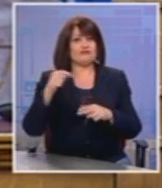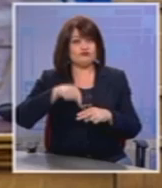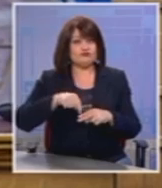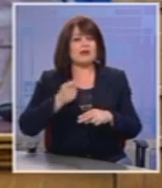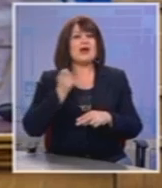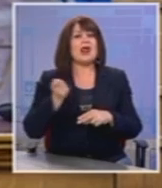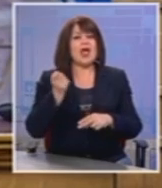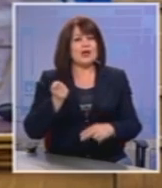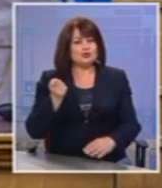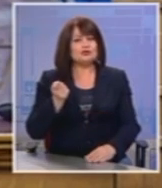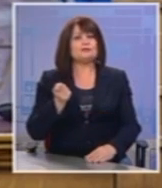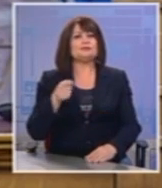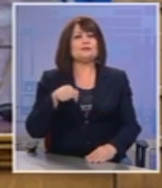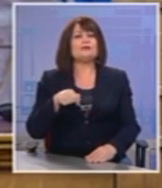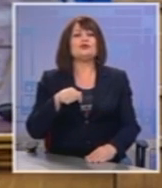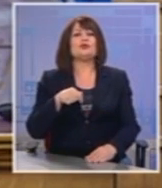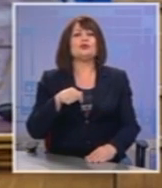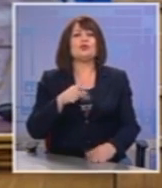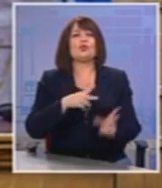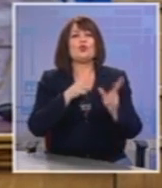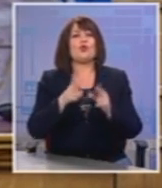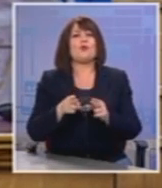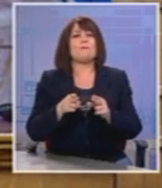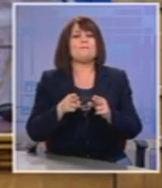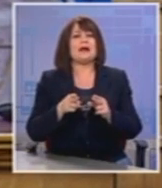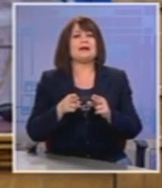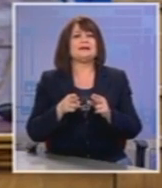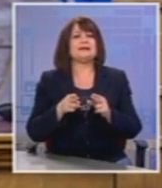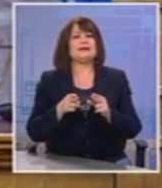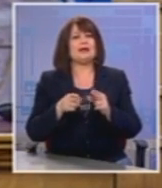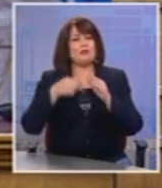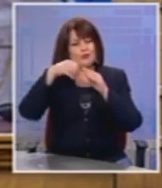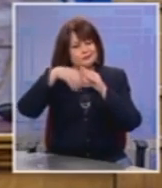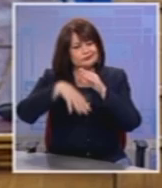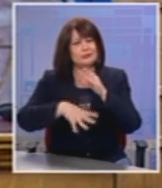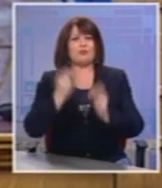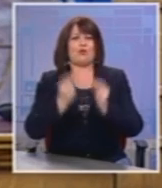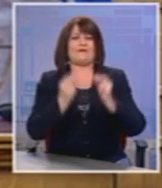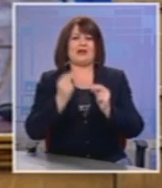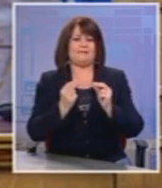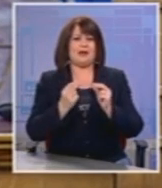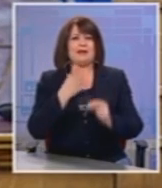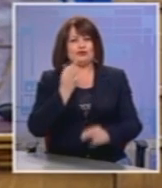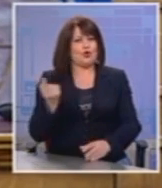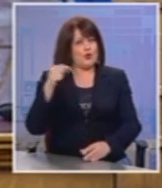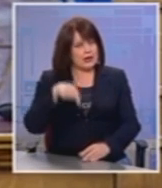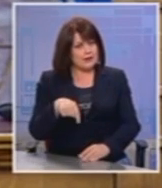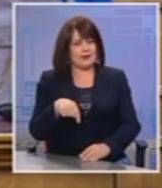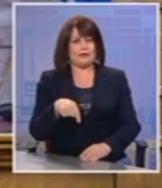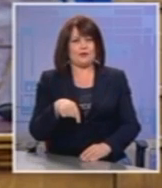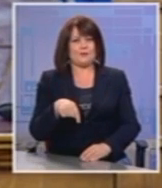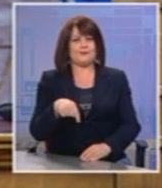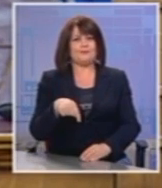το χρέος γιατί αυτό αποτελεί κομμάτι της ρίζας του προβλήματος γ αυτό βρίσκομαι εδώ και ο